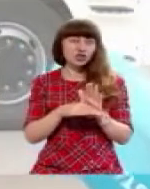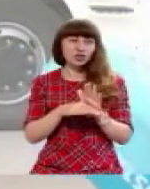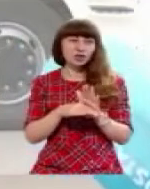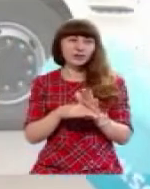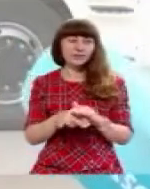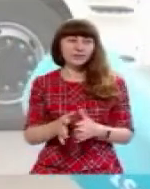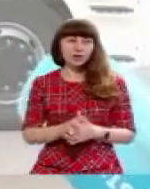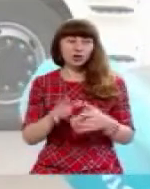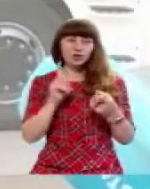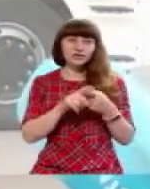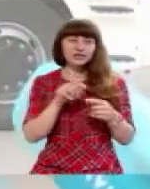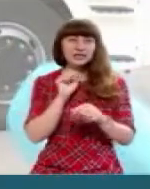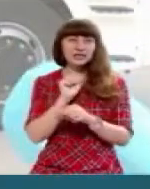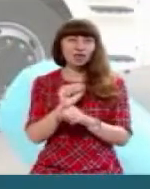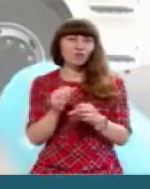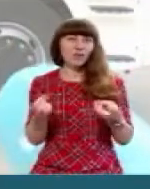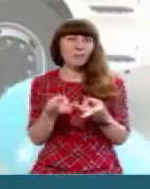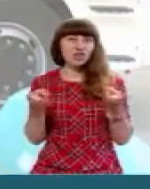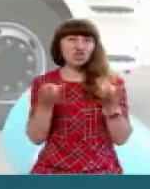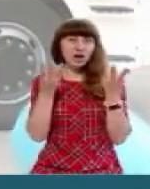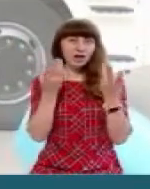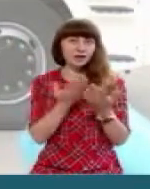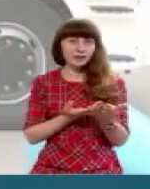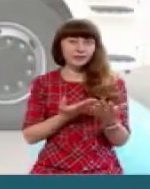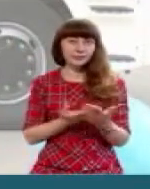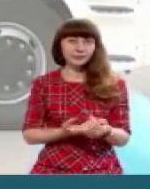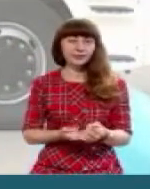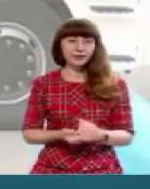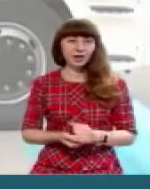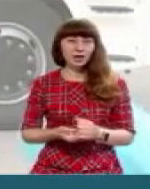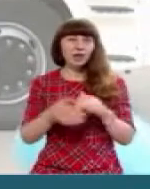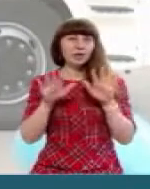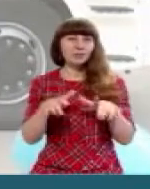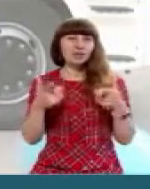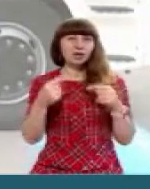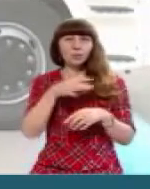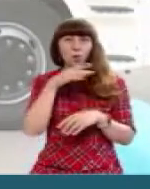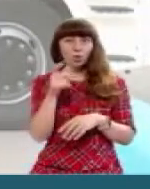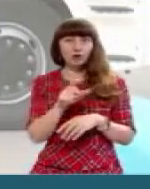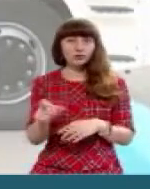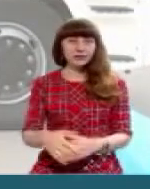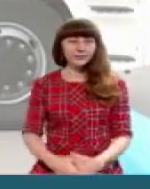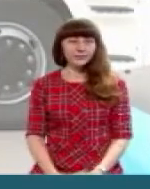связанные с ликвидацией пожара и именно на обе космоса пребывания людей